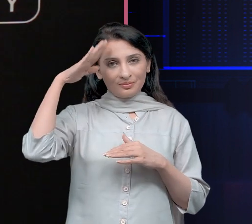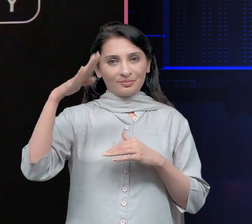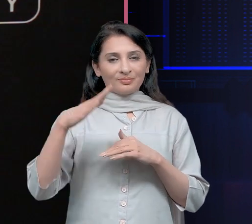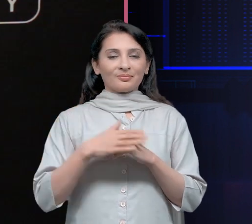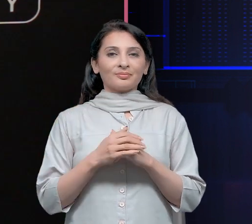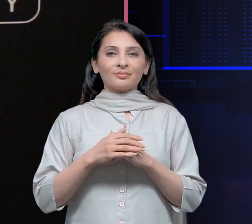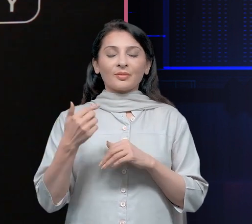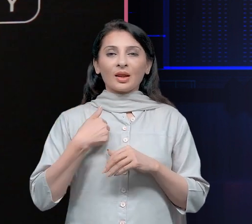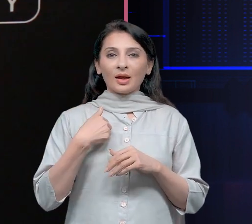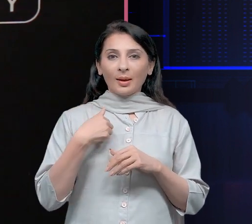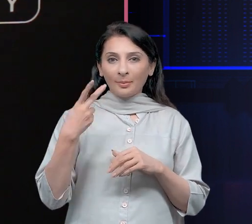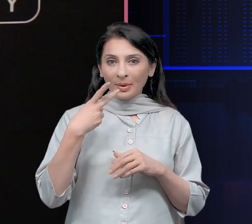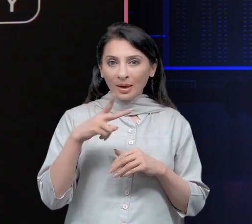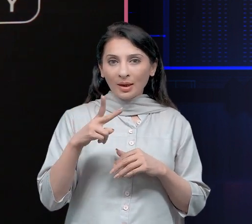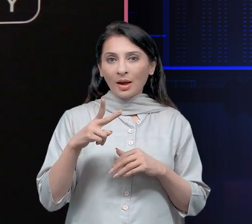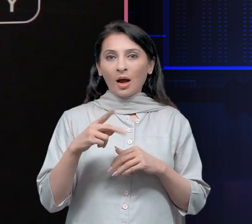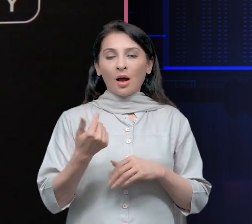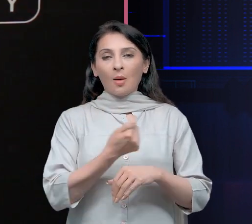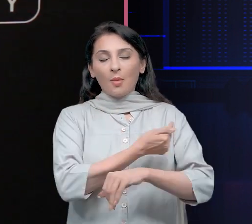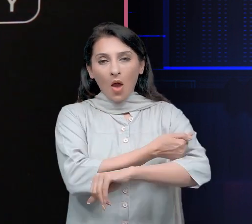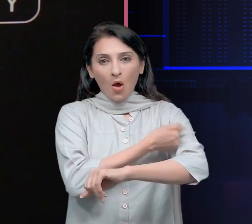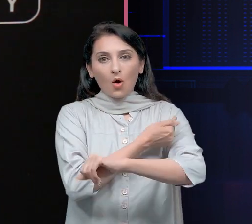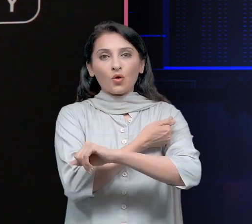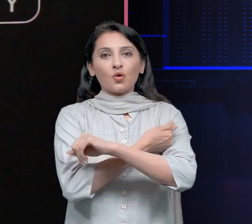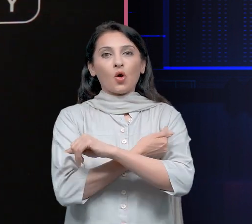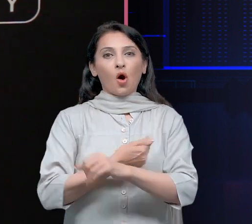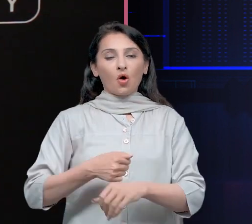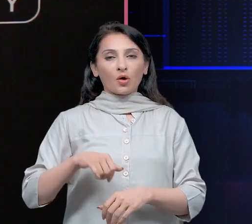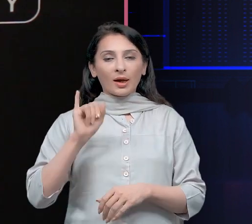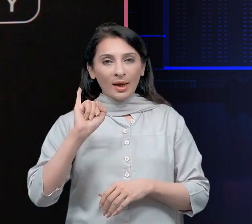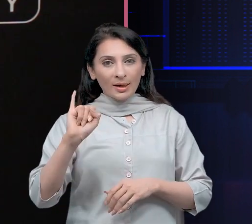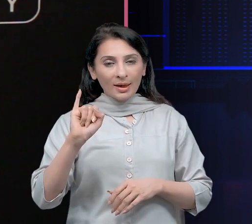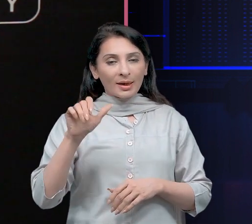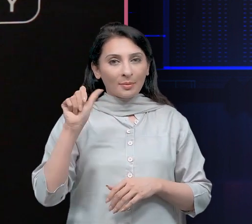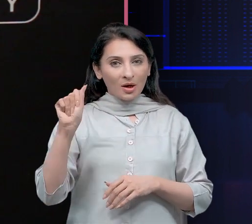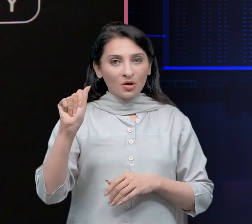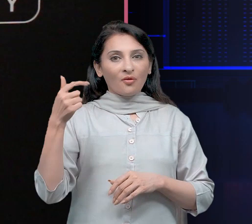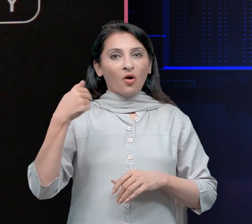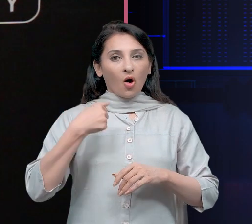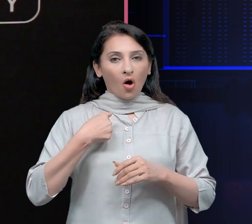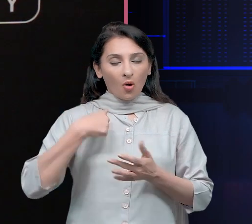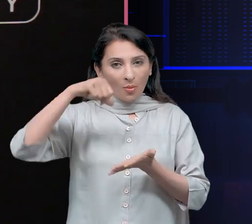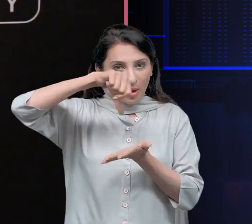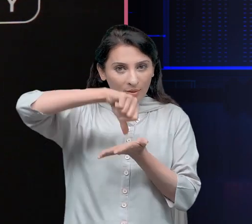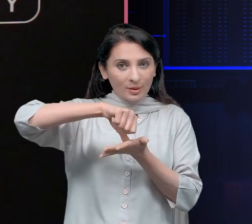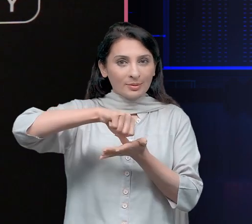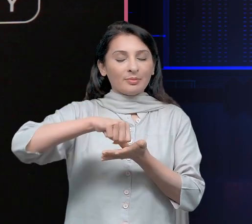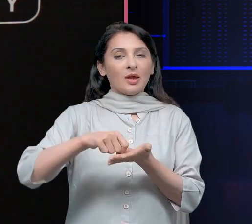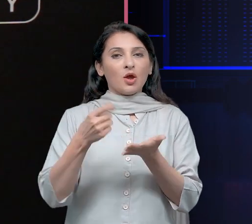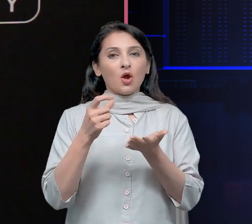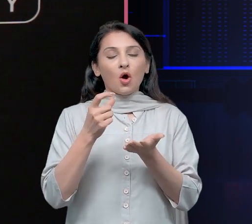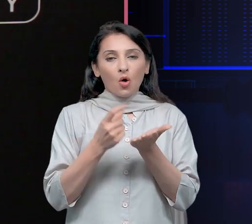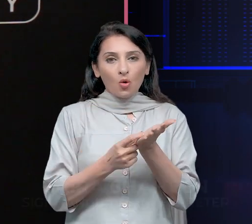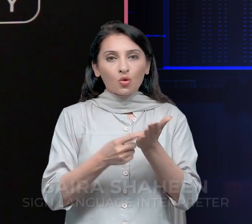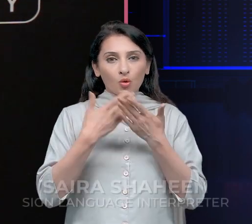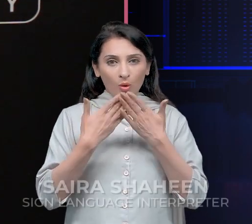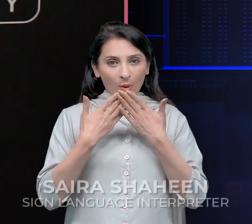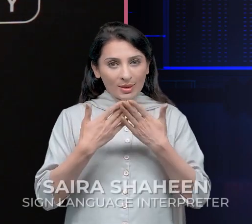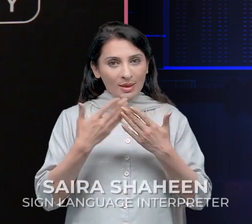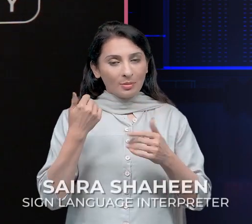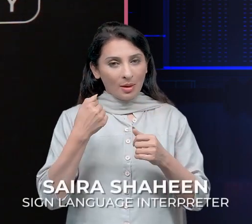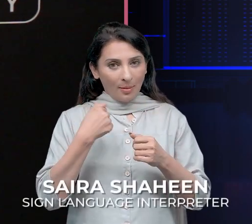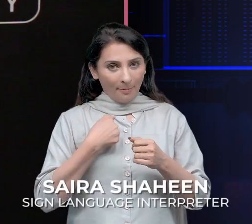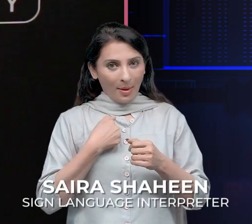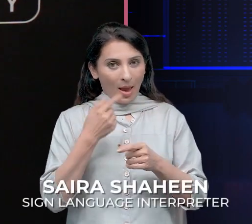Assalamualaikum. My name is Dr. Iram Ashraf and I'm a PhD from Swansea University in the UK. मेरी कहानी